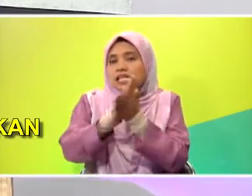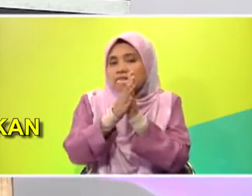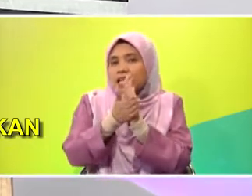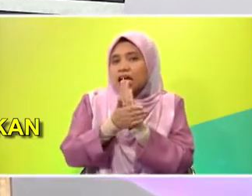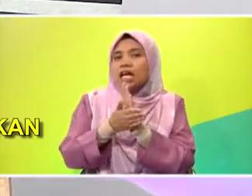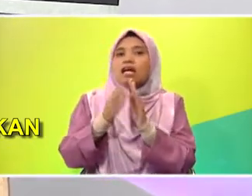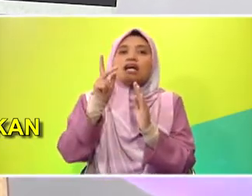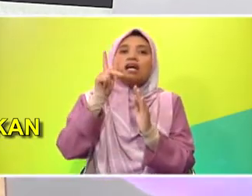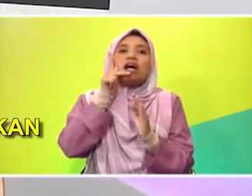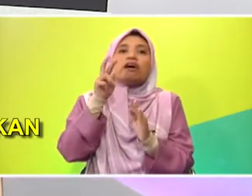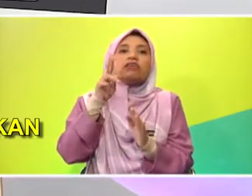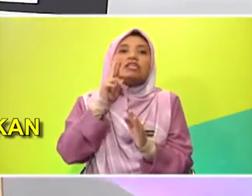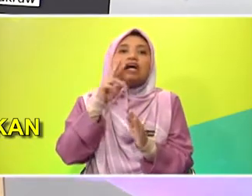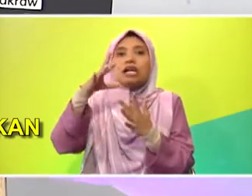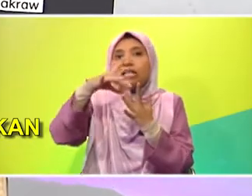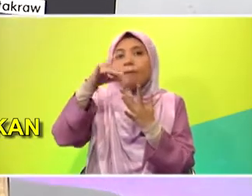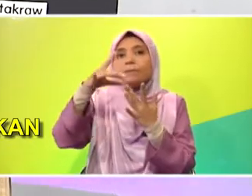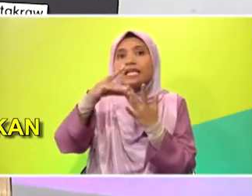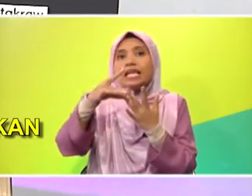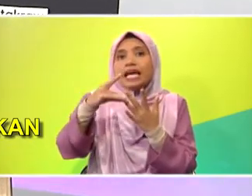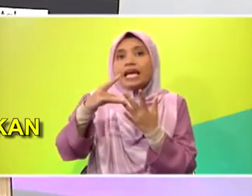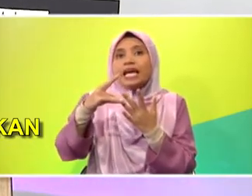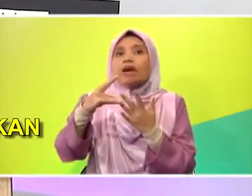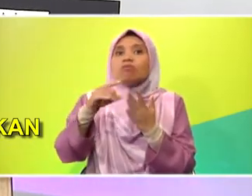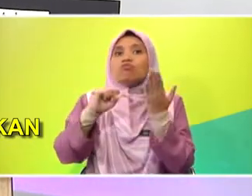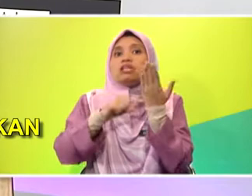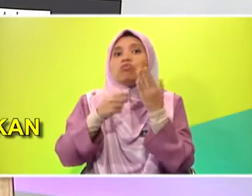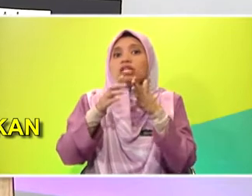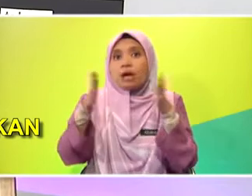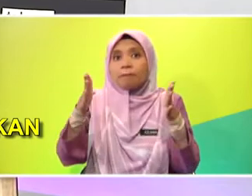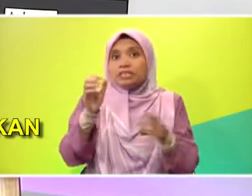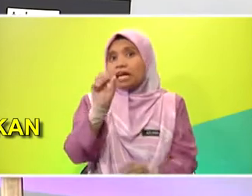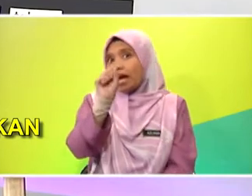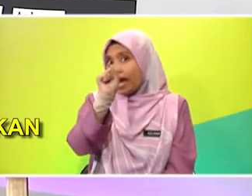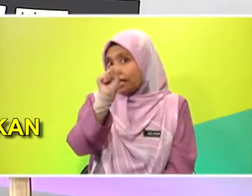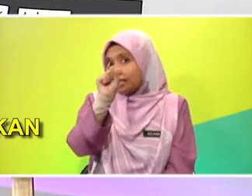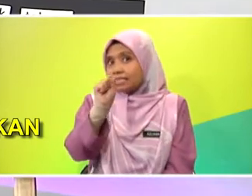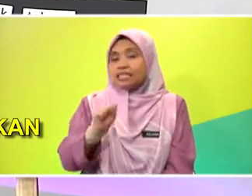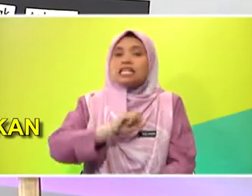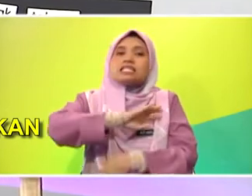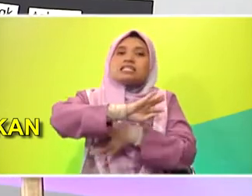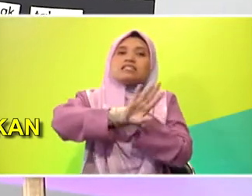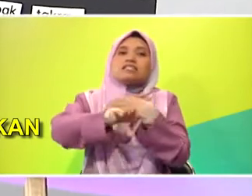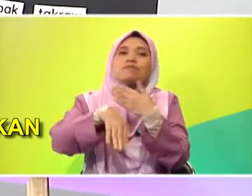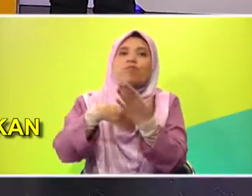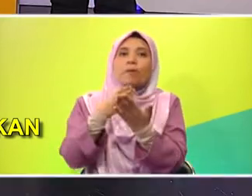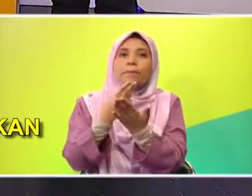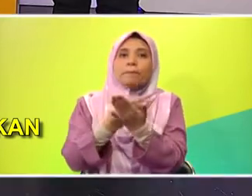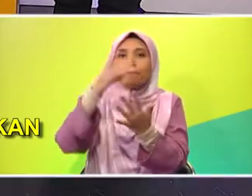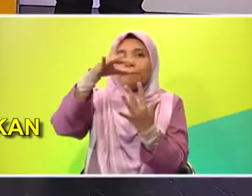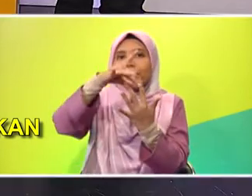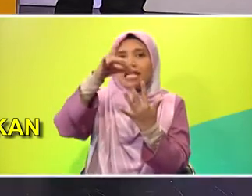sleeq kecak gua memang sesulit aku tak pernah absen semua